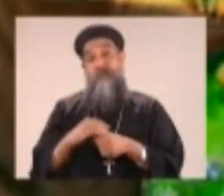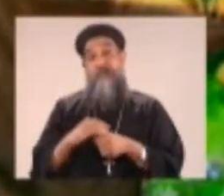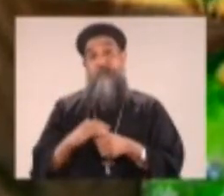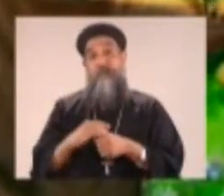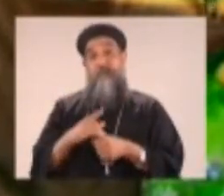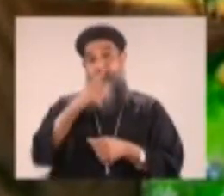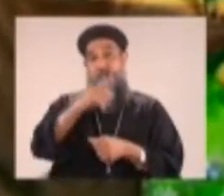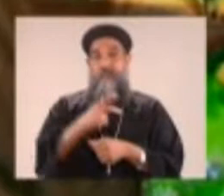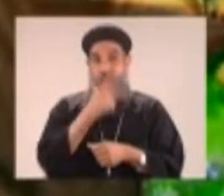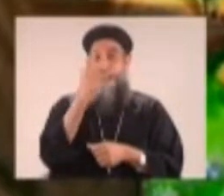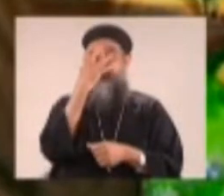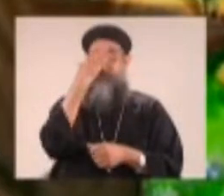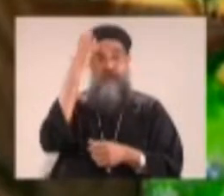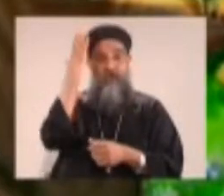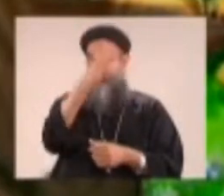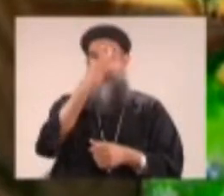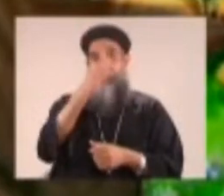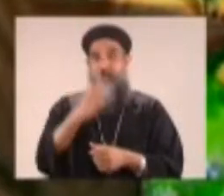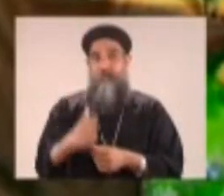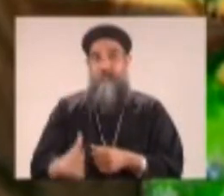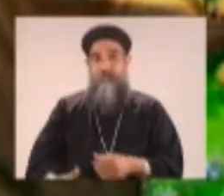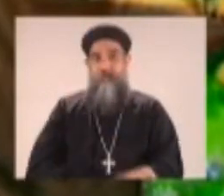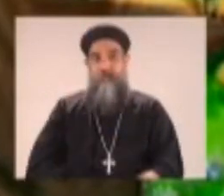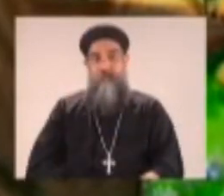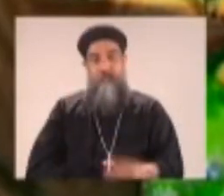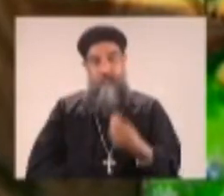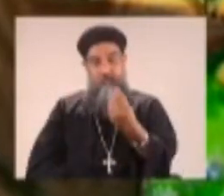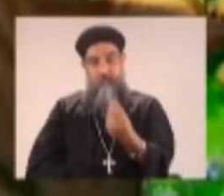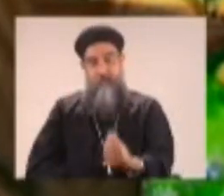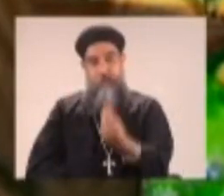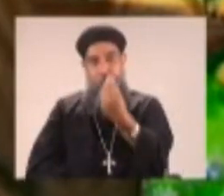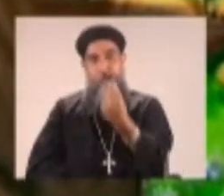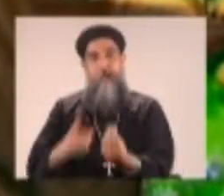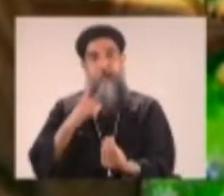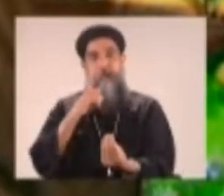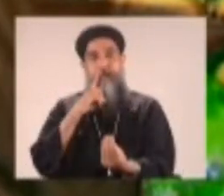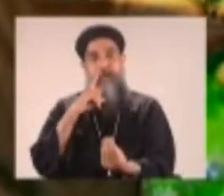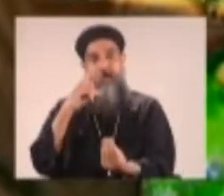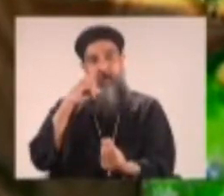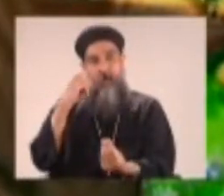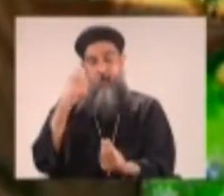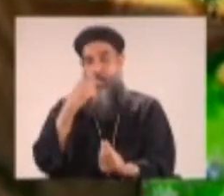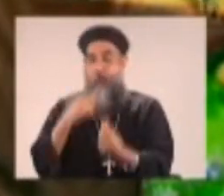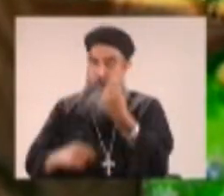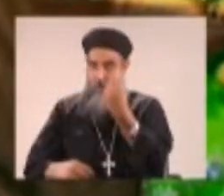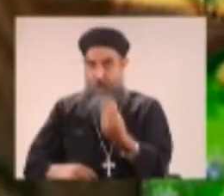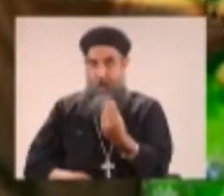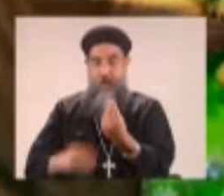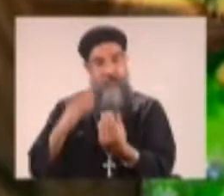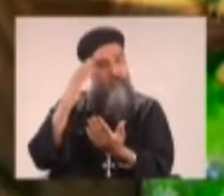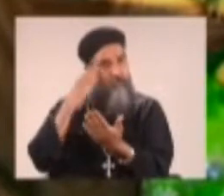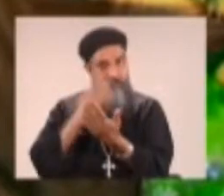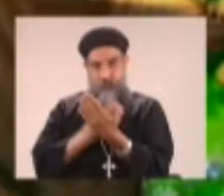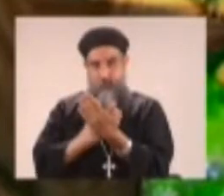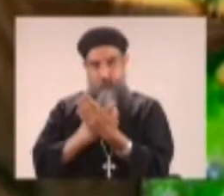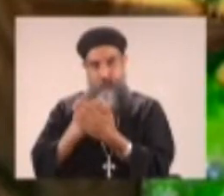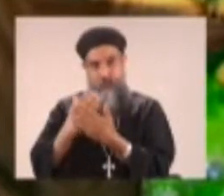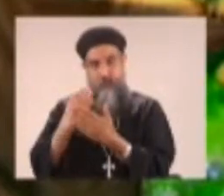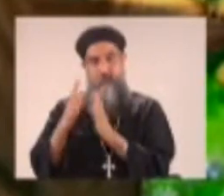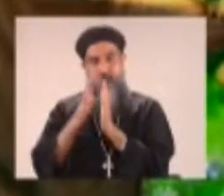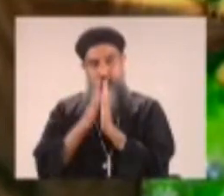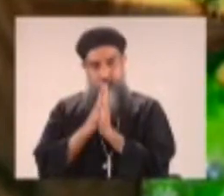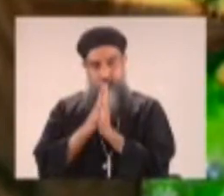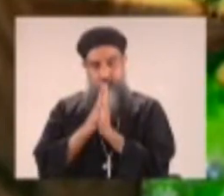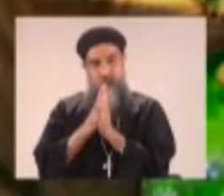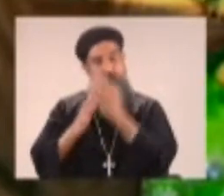هي عملتها، لكن اهم حاجة ناني عملتها انها قالت الحقيقة.